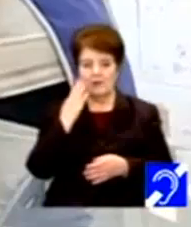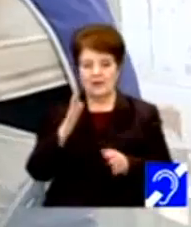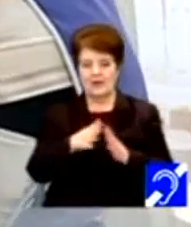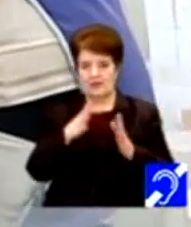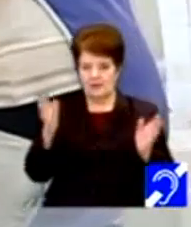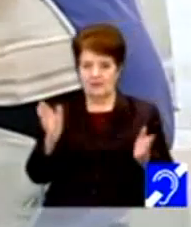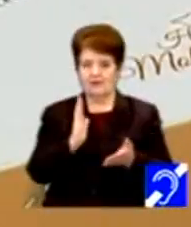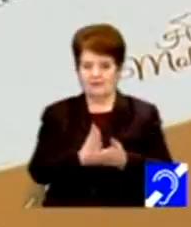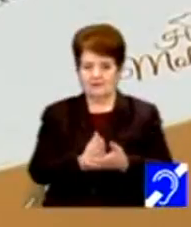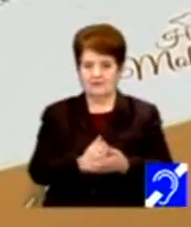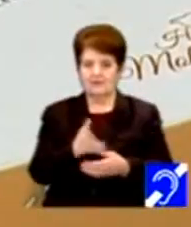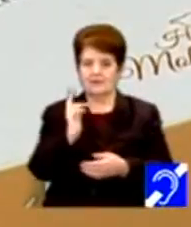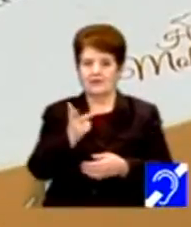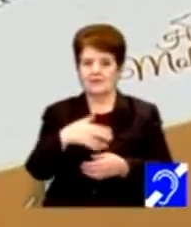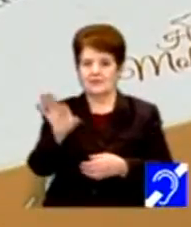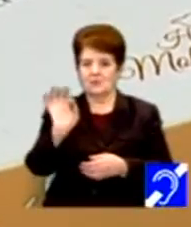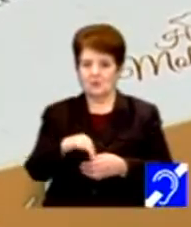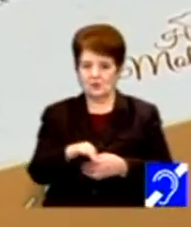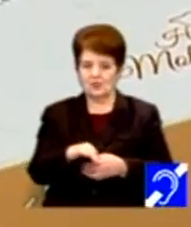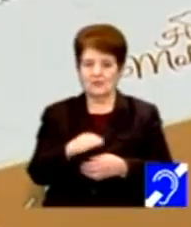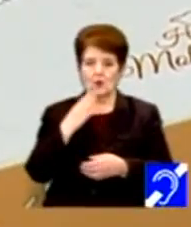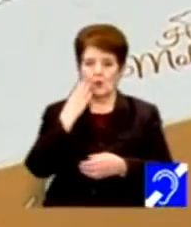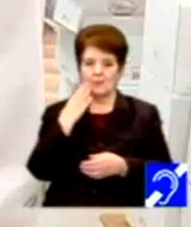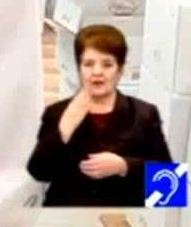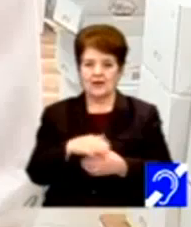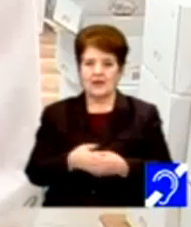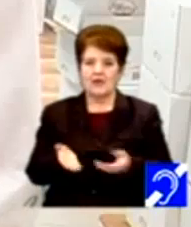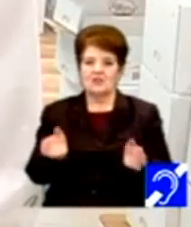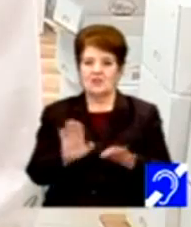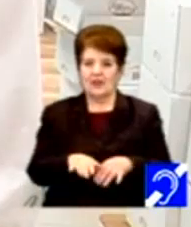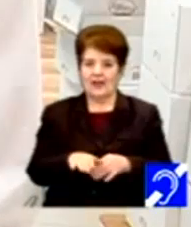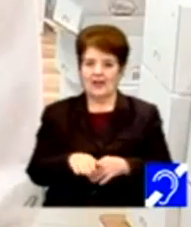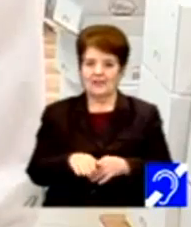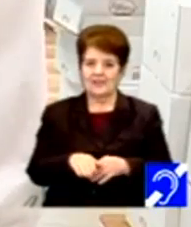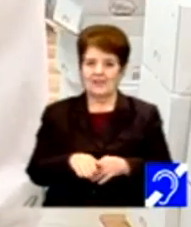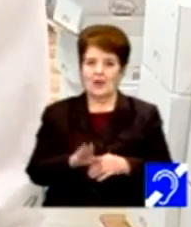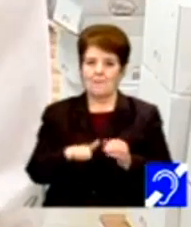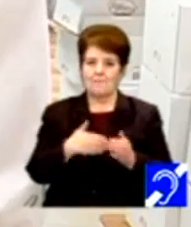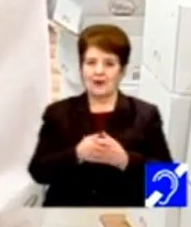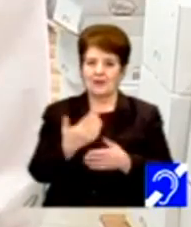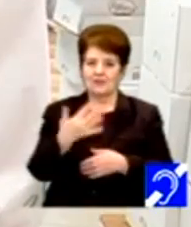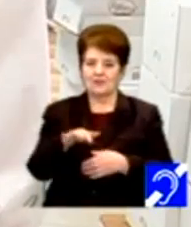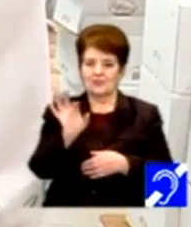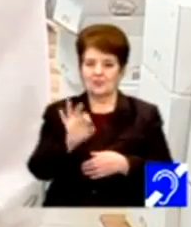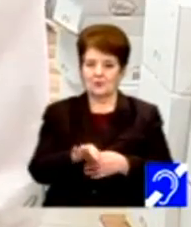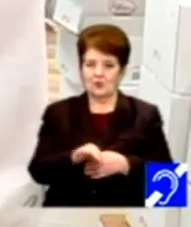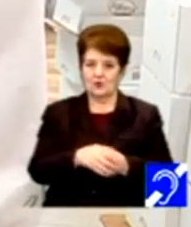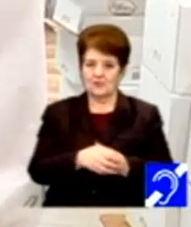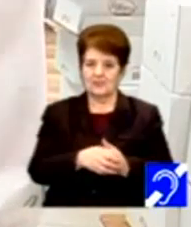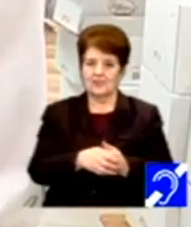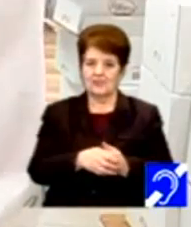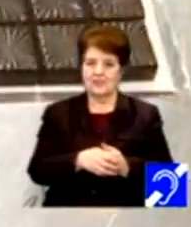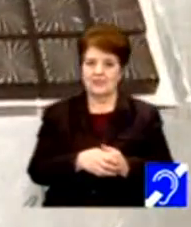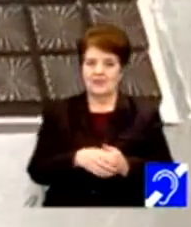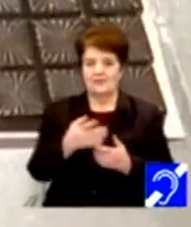o cifră de circa 30% în România și celelalte până la 50%, deci